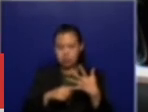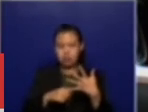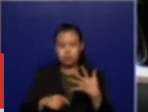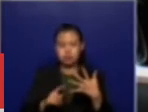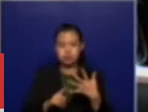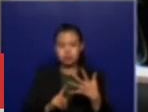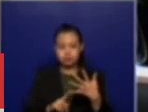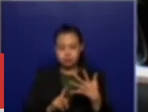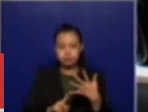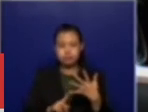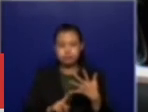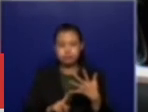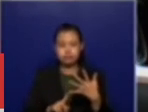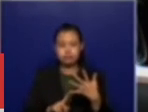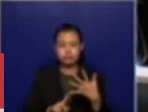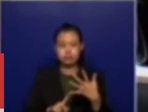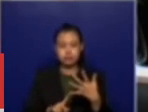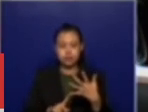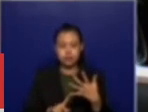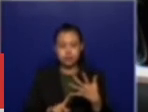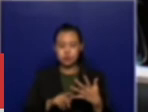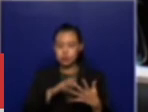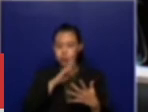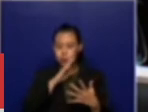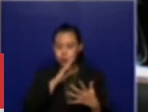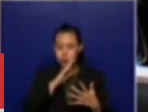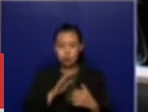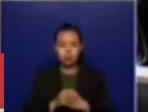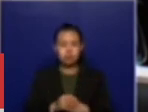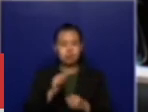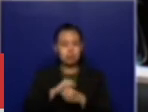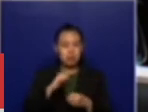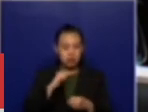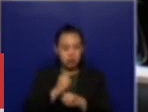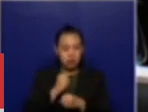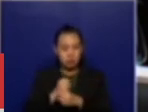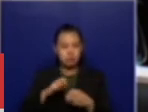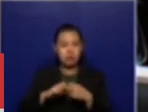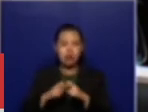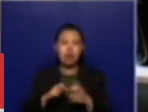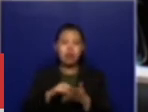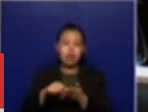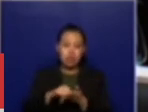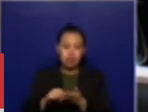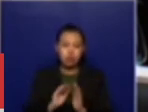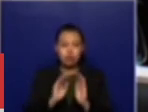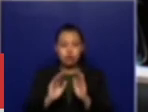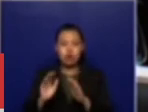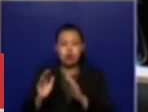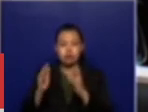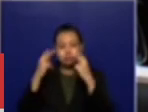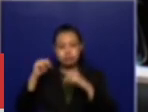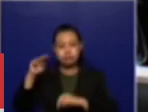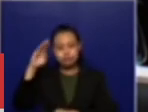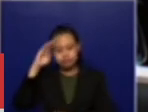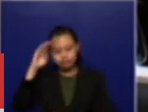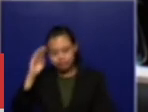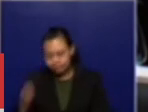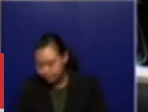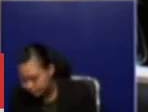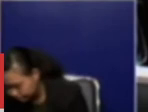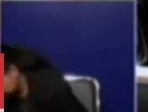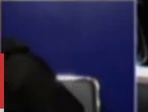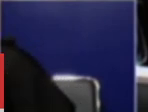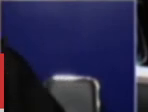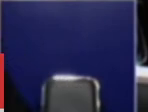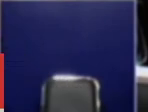ข้อเสนอข้อนี้นะครับถ้าทำนะครับต้องฝากท่านประธานผ่านไปยังนายกรัฐมนตรีครับถ้า